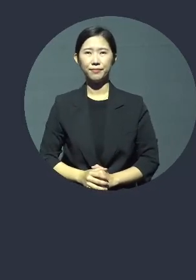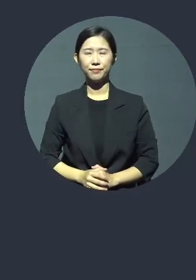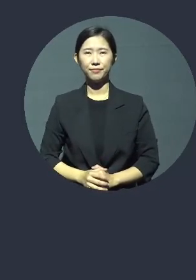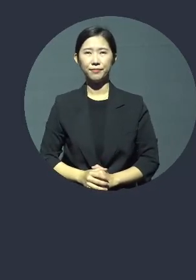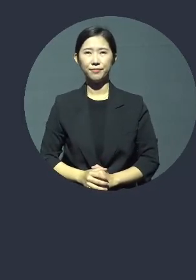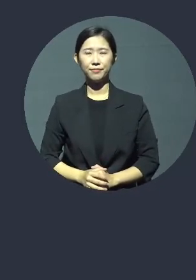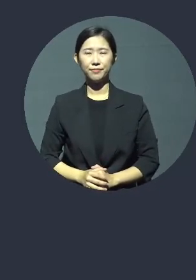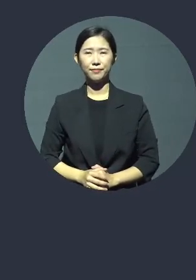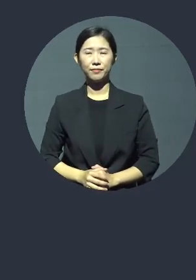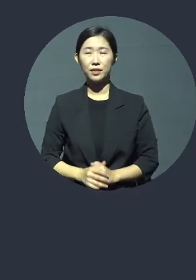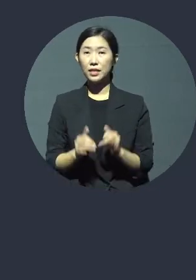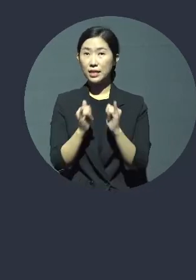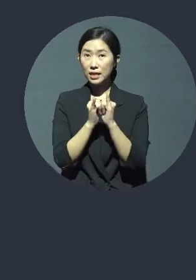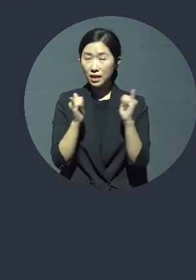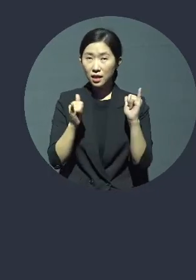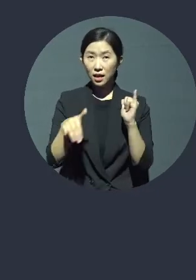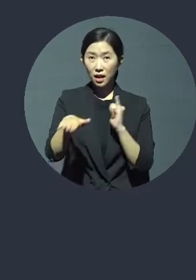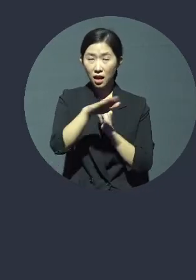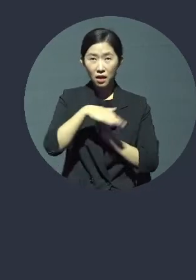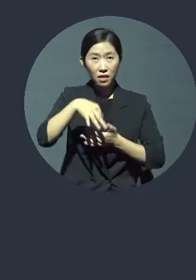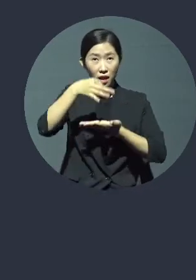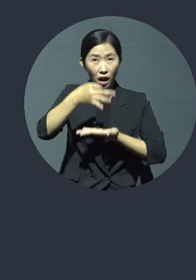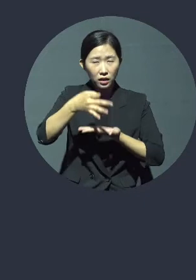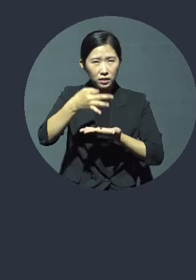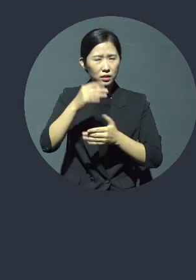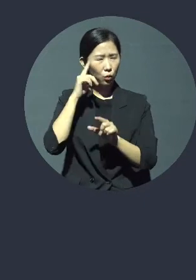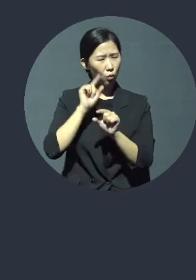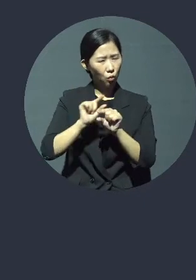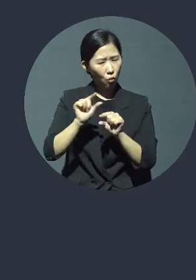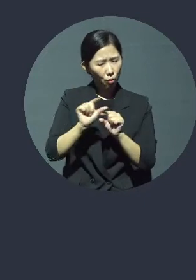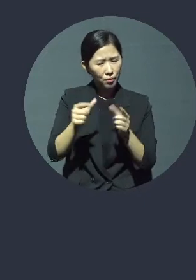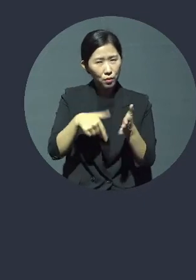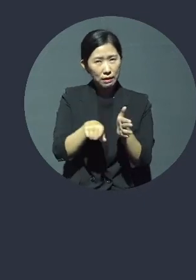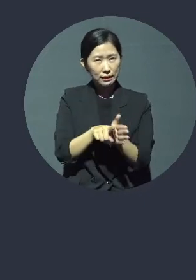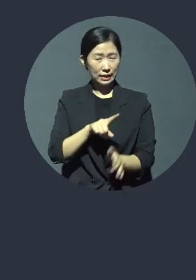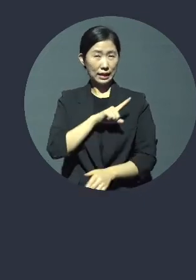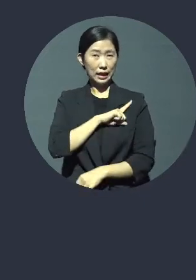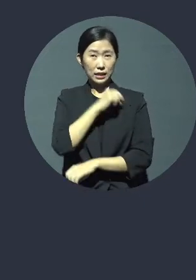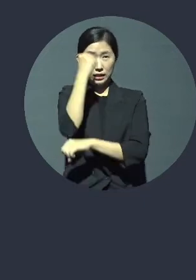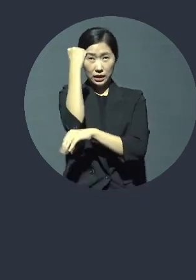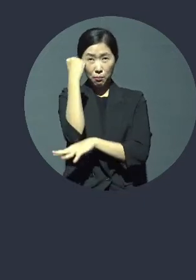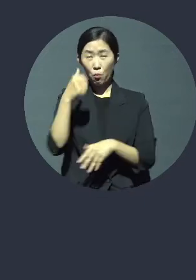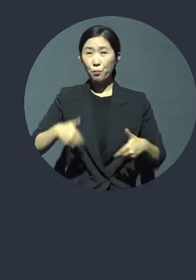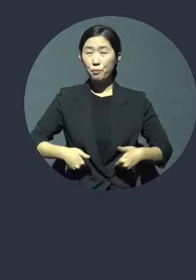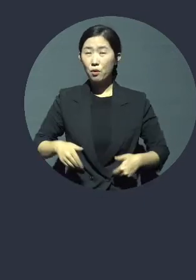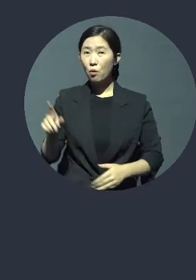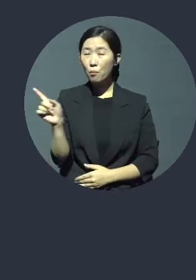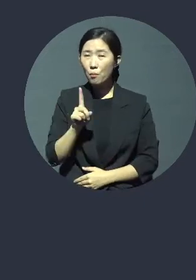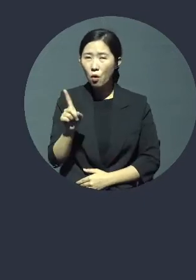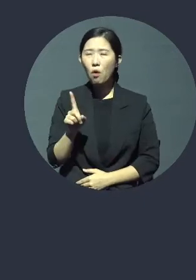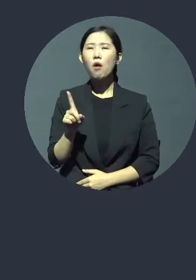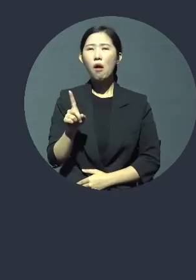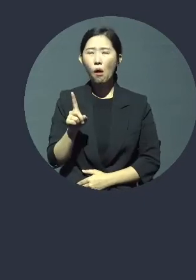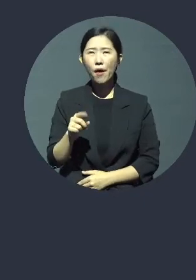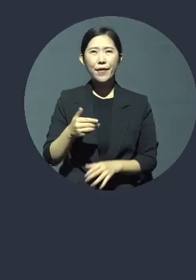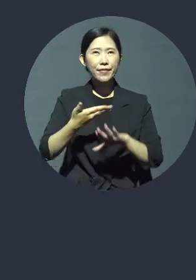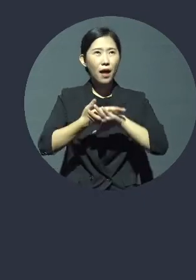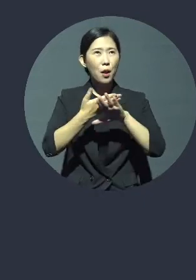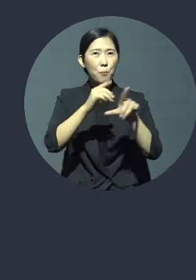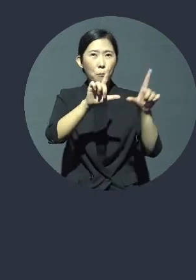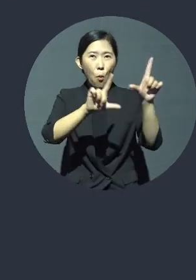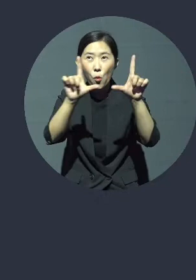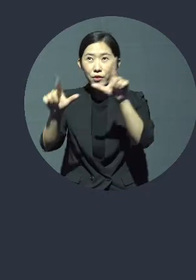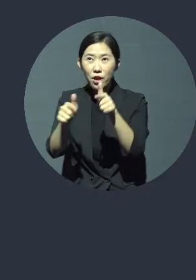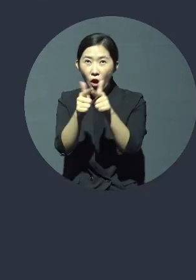이러한 인간의 근원적 가치를 깊게 고민하기 위해서 가장 기본이 되는 것 중에 하나가 다양한 변수를 선입견 없이 이해하는